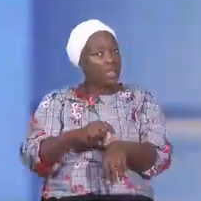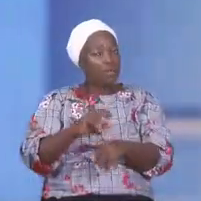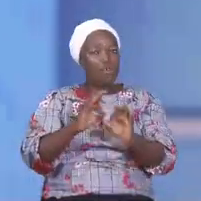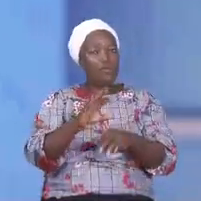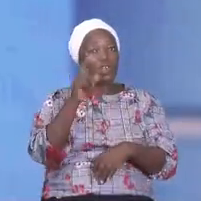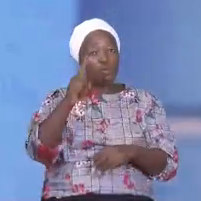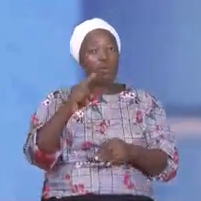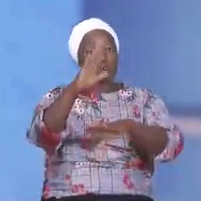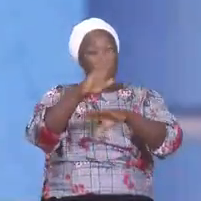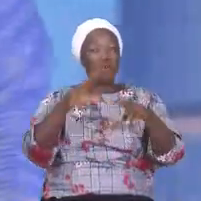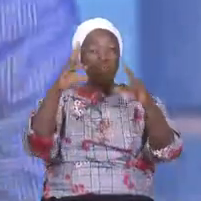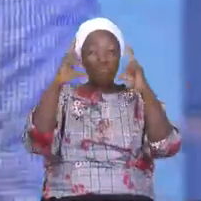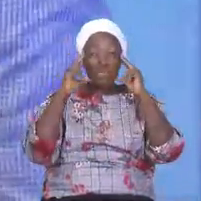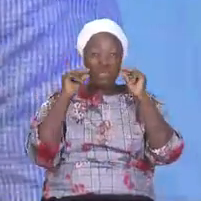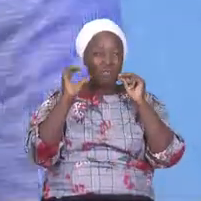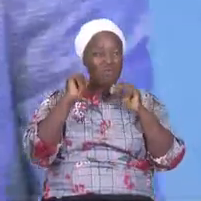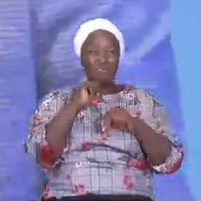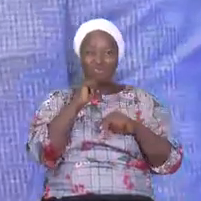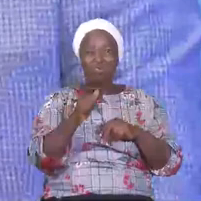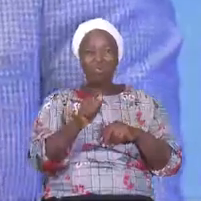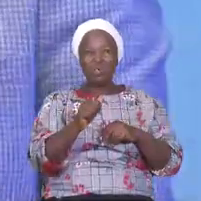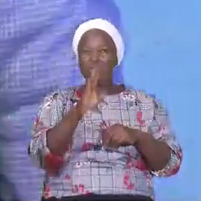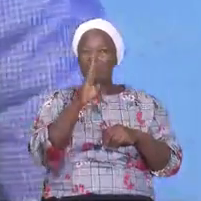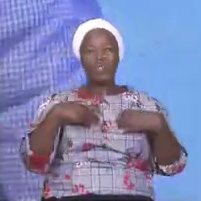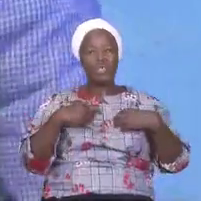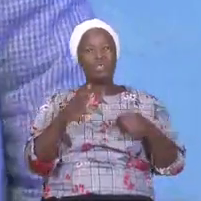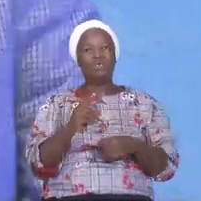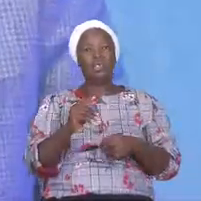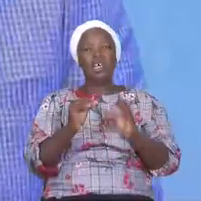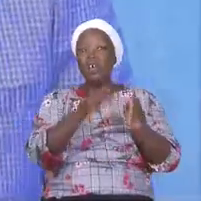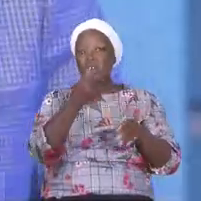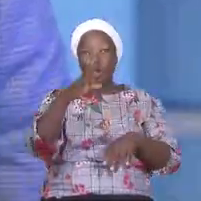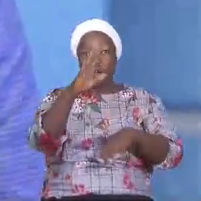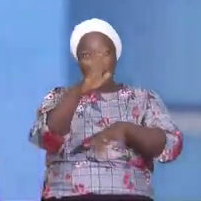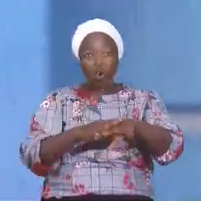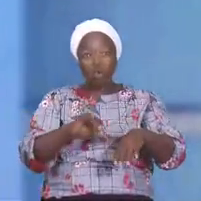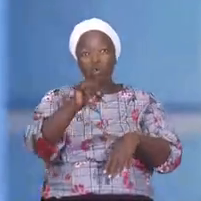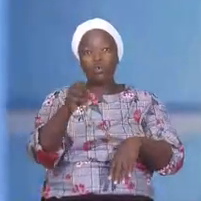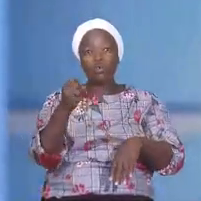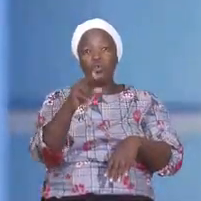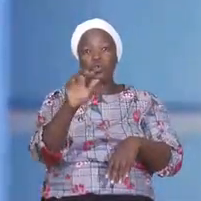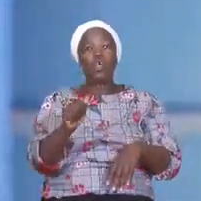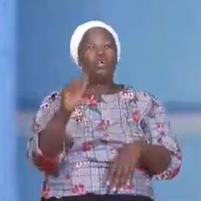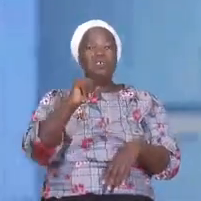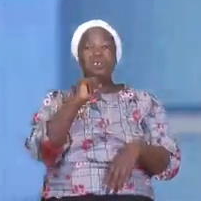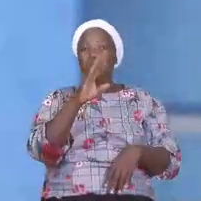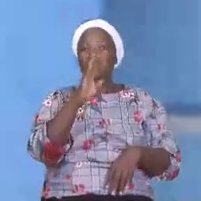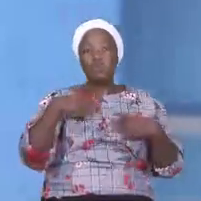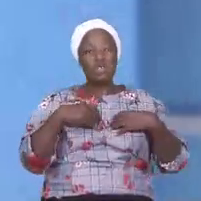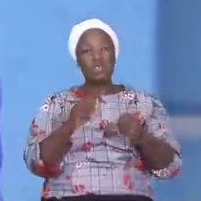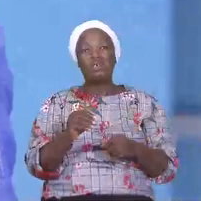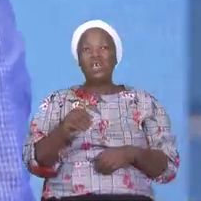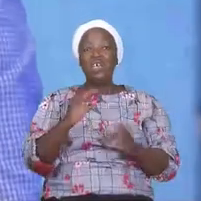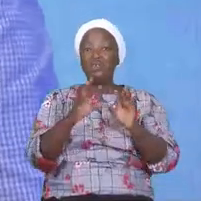s'est reposé sur Christ. En ce moment, si quelqu'un invoquait Moïse, il ne sera pas guéri. Si